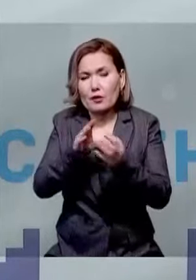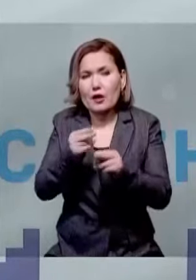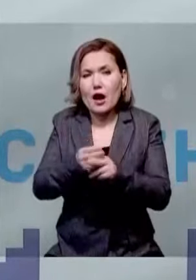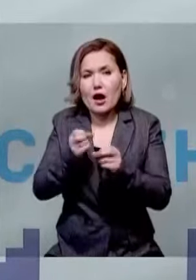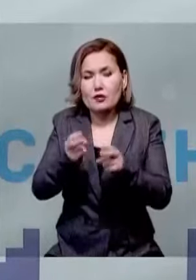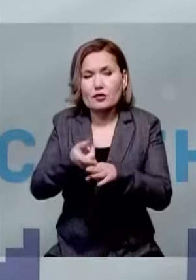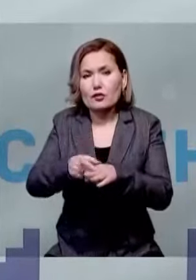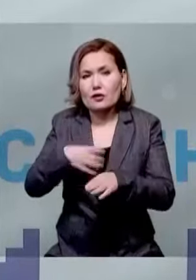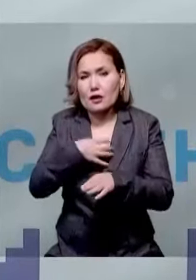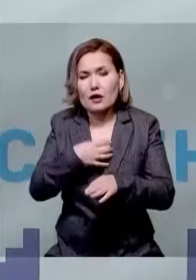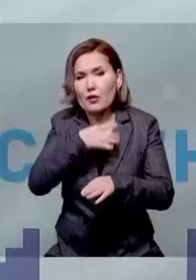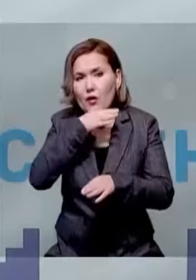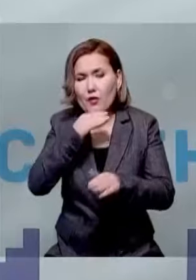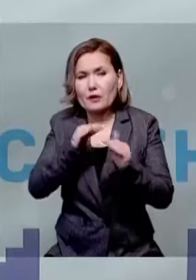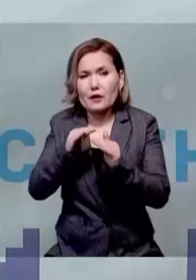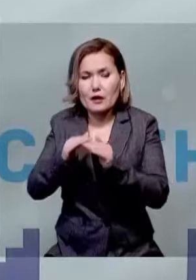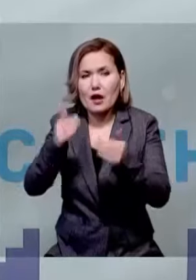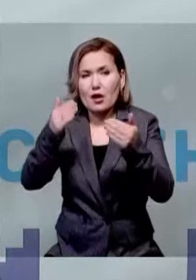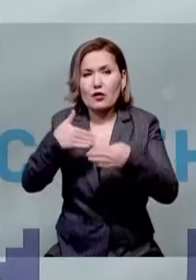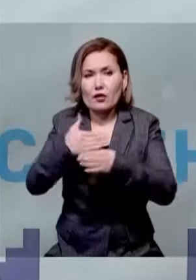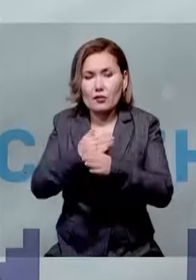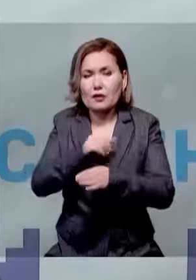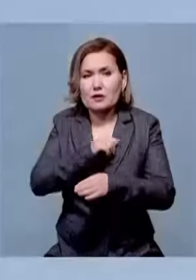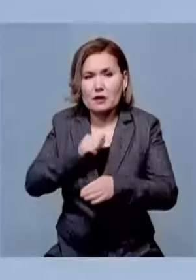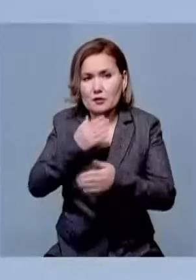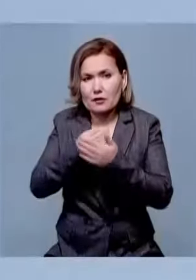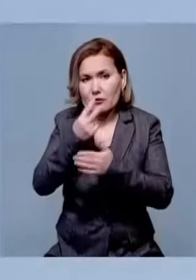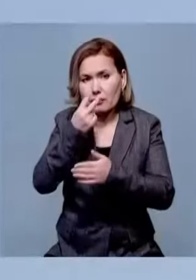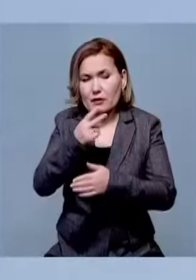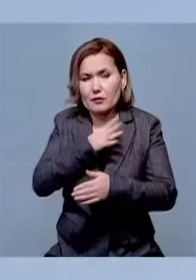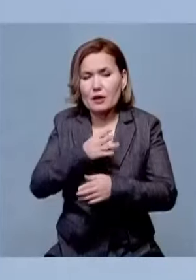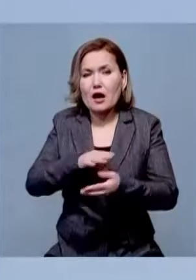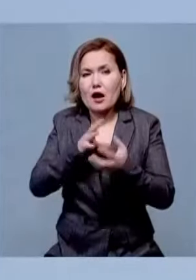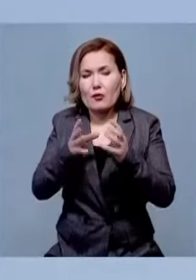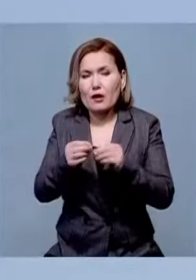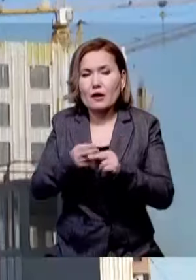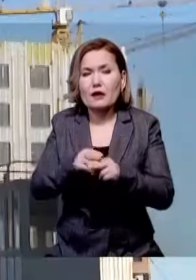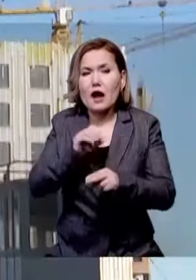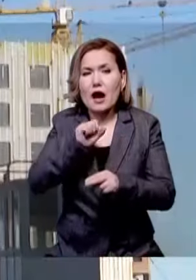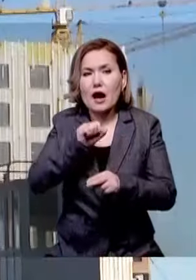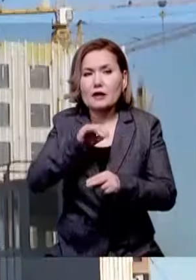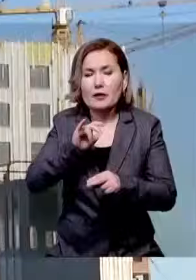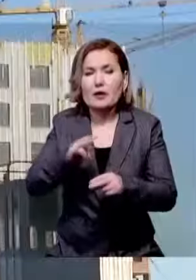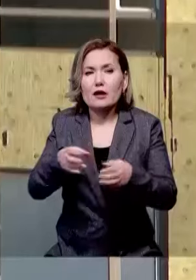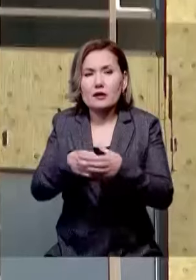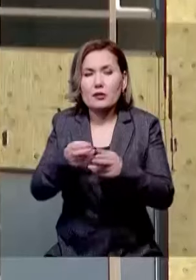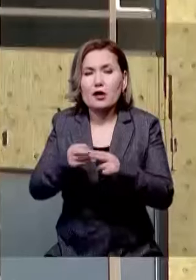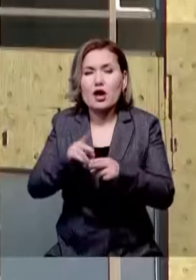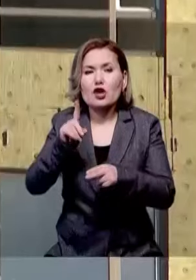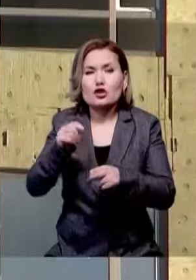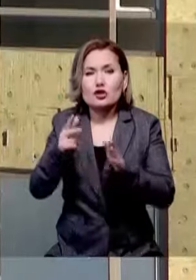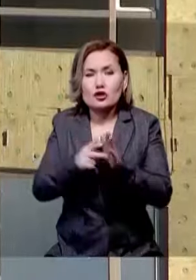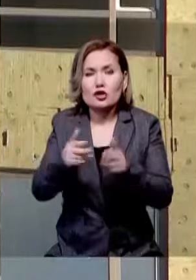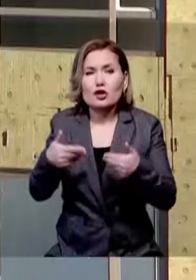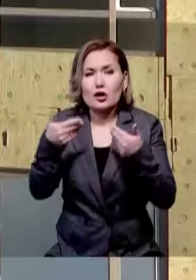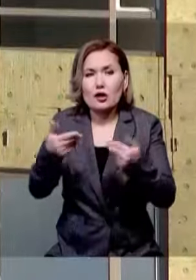үшін қажет. Өйткені талай нысандардың қабырғасы құлағанын көз көрді. Бұған қоса атамекен палатасы тарапынан 108